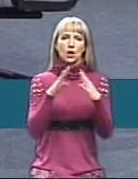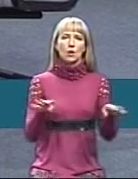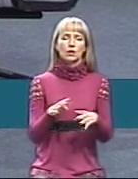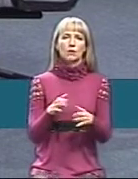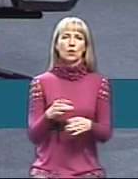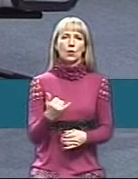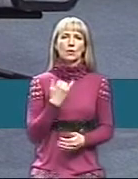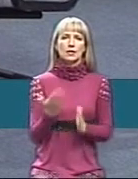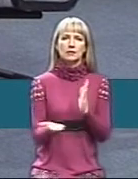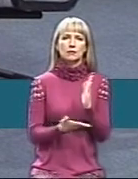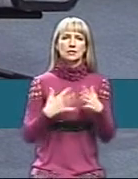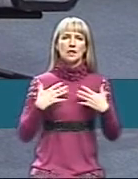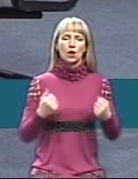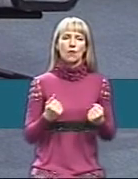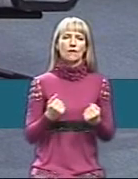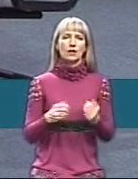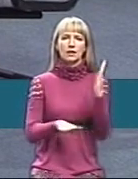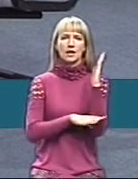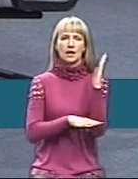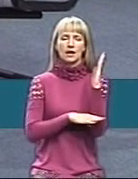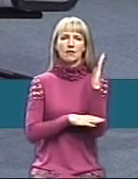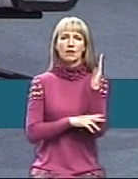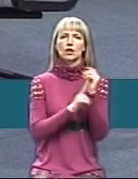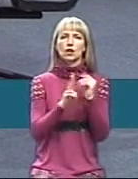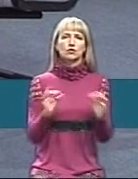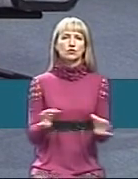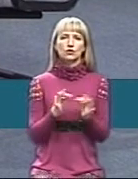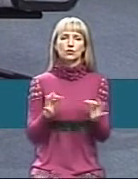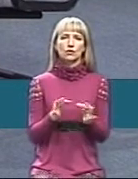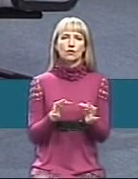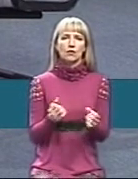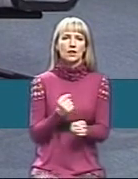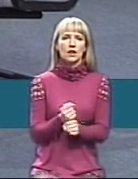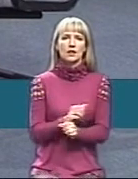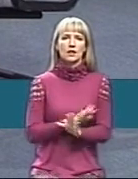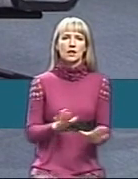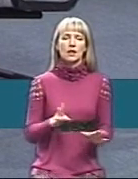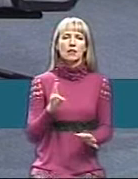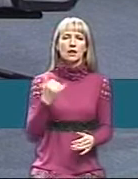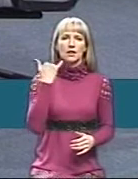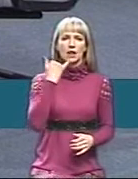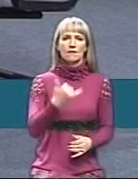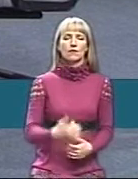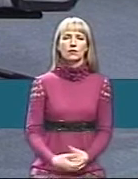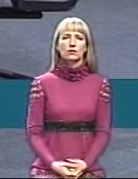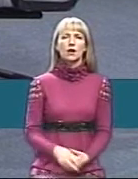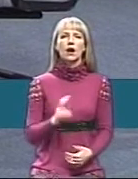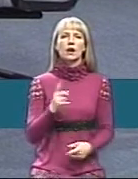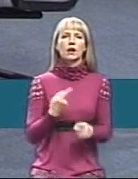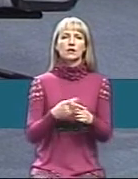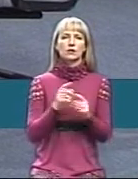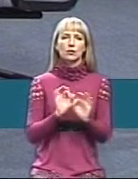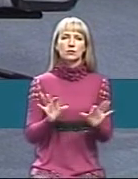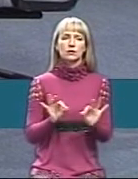У нас спилили здоровые деревья. Никто ничего никак не отреагировал на сигнал. Как это объяснить?